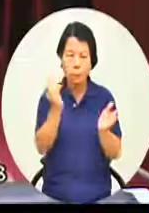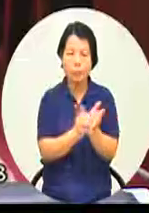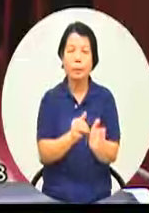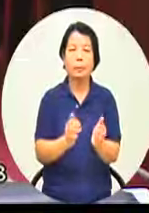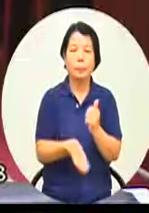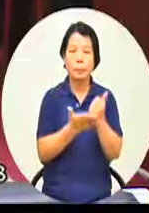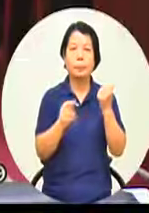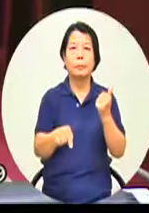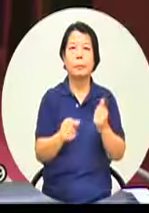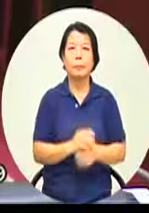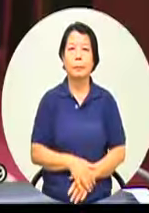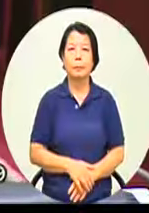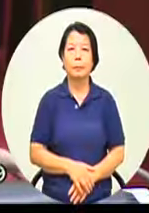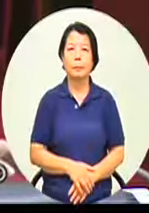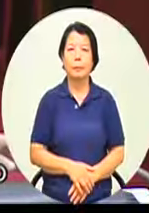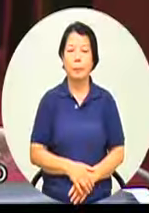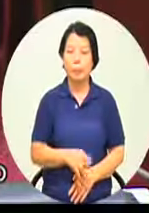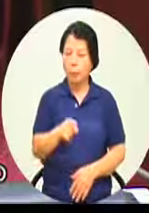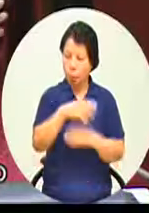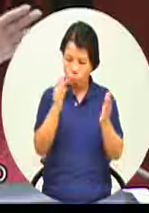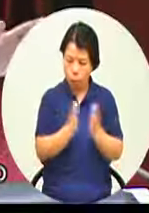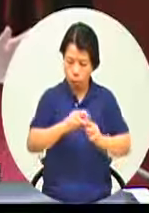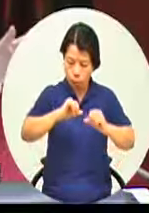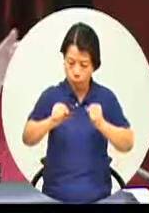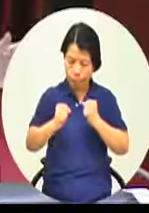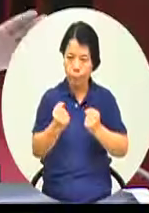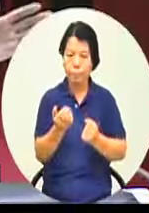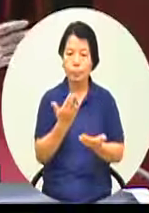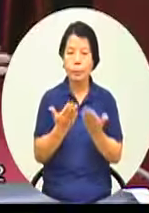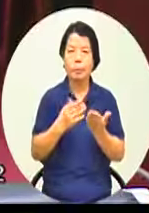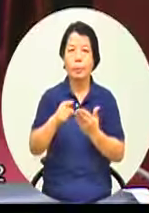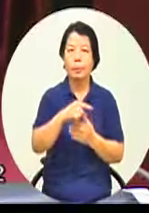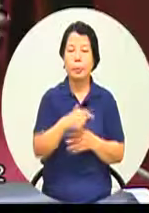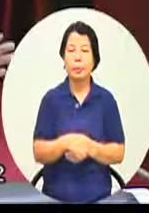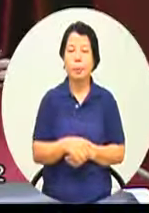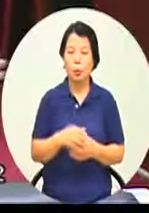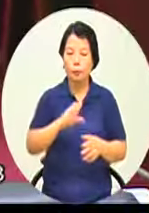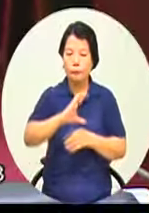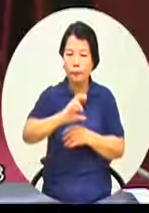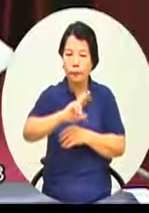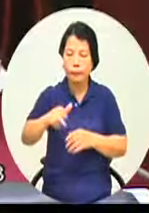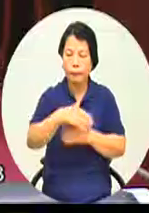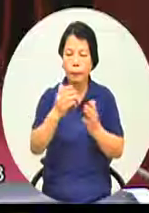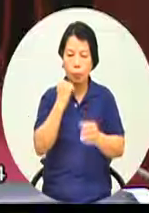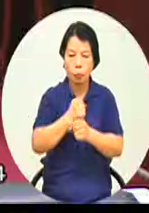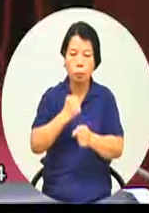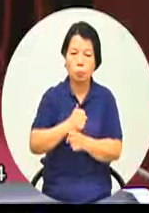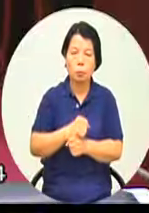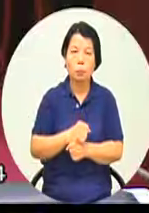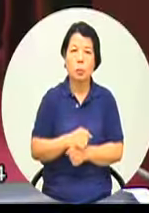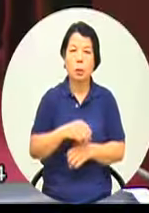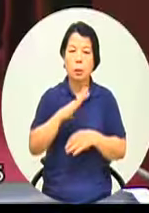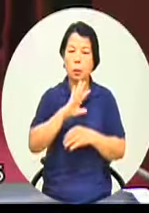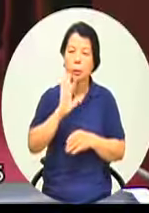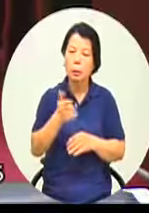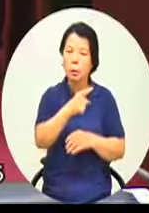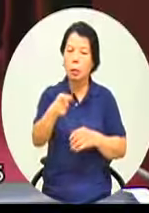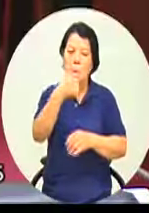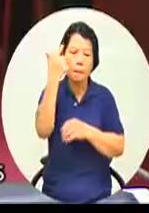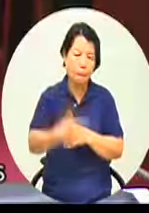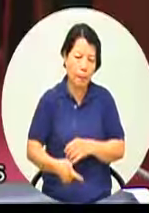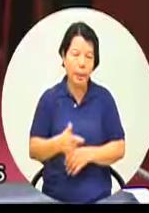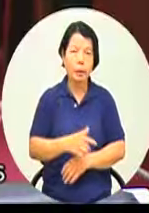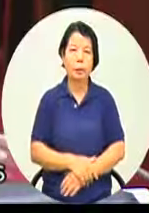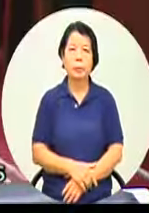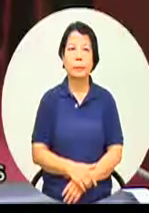实你都知道该怎么做，你都知道这些原理、这些管道、这些方法，你都知道。但是我们缓不济急，啊，你动作真